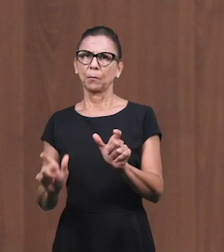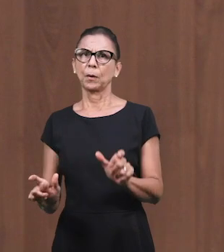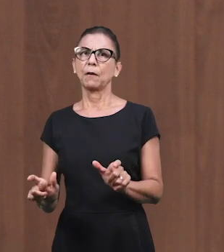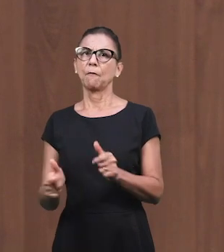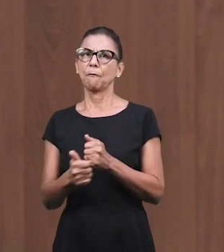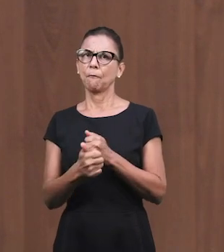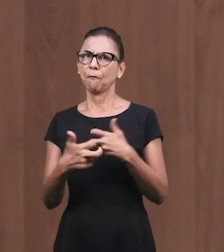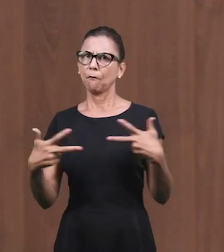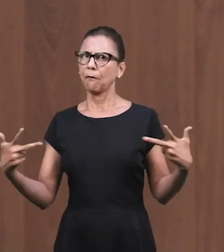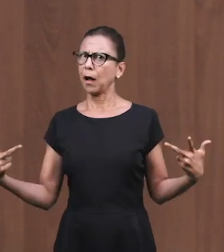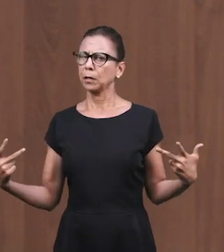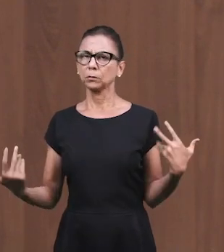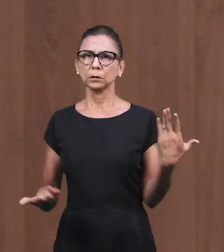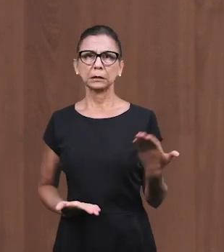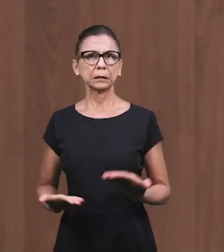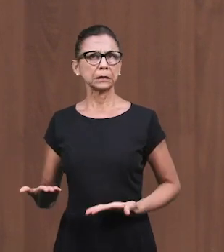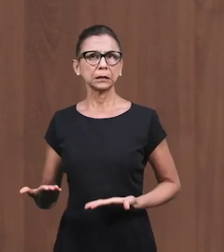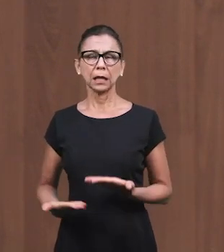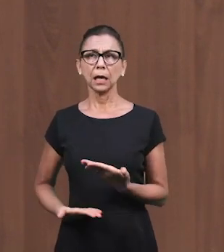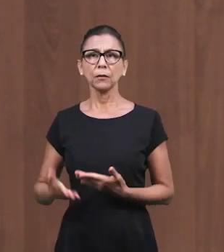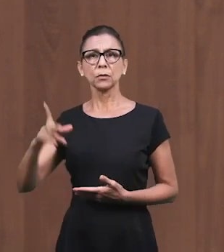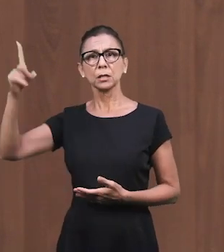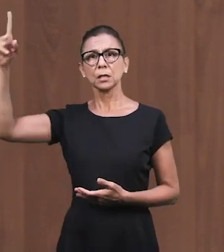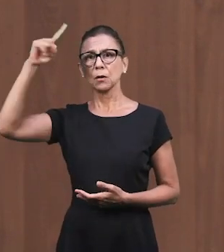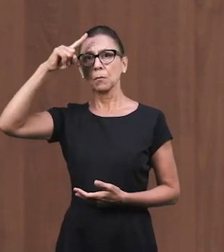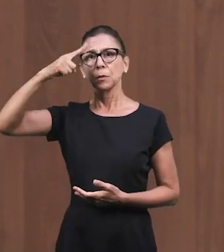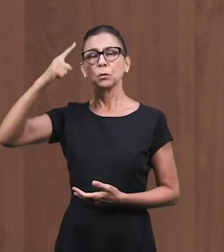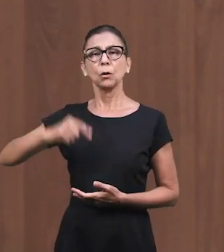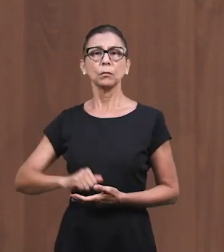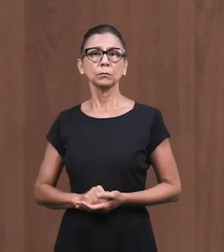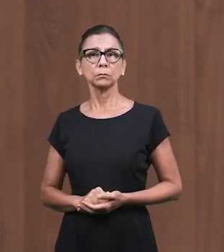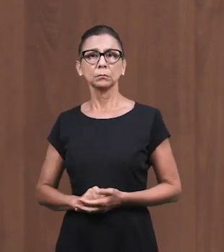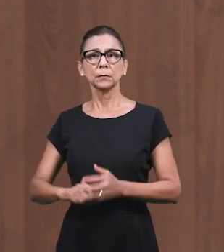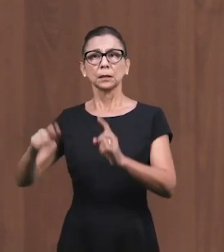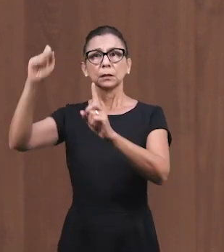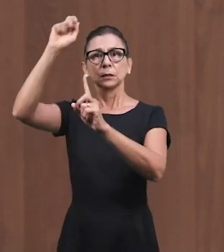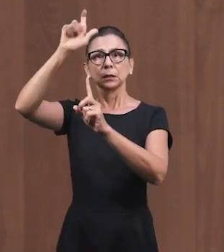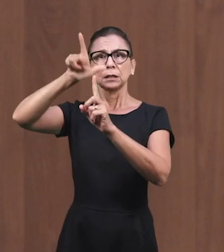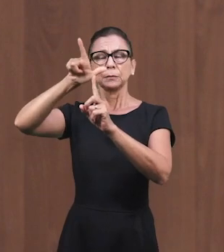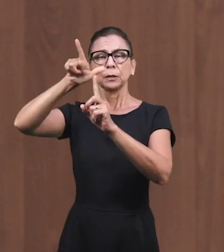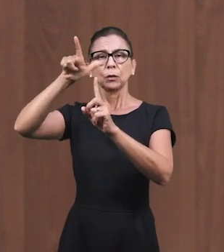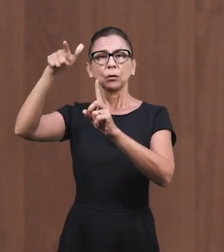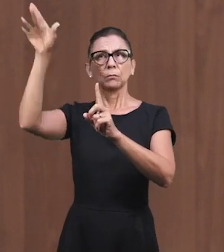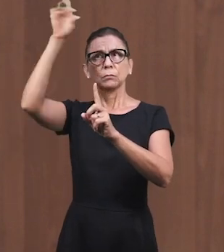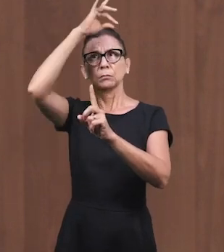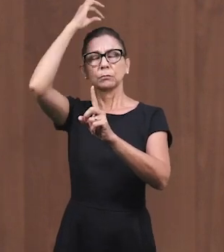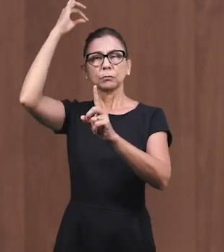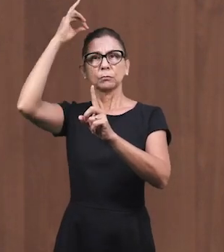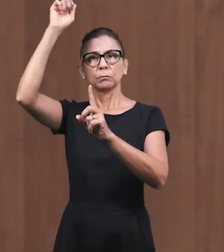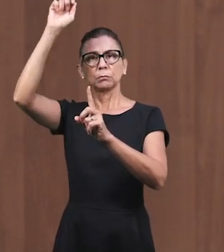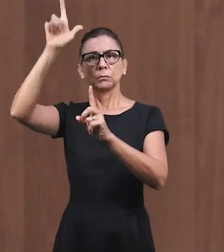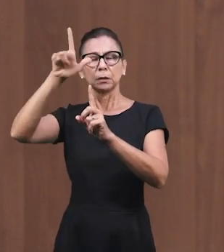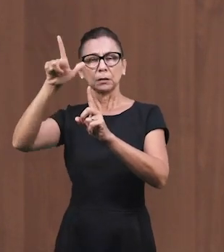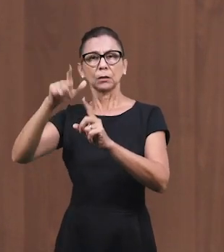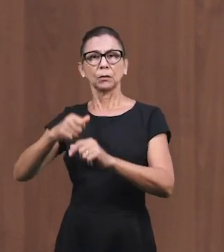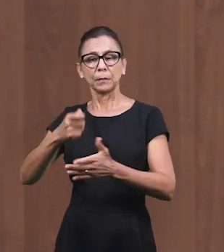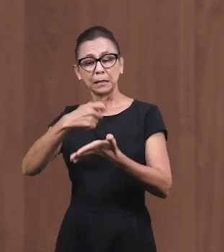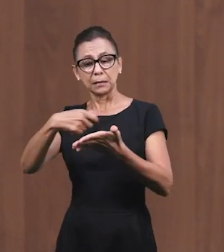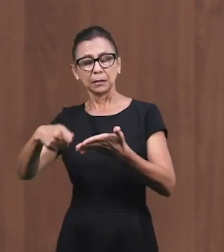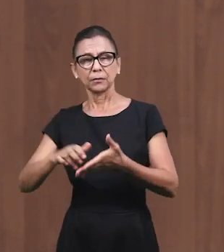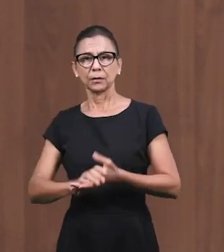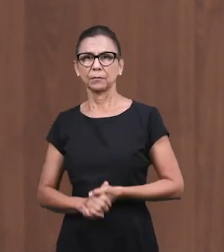Beaucoup ont été les écrivains. Le Seigneur a utilisé beaucoup de serviteurs pour écrire la Bible. Mais ils ont écrit de leur